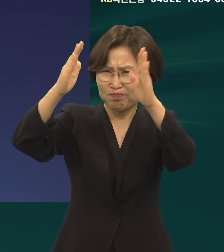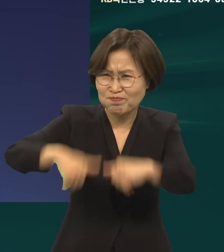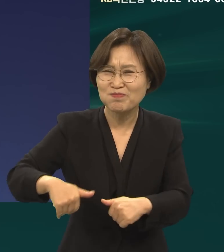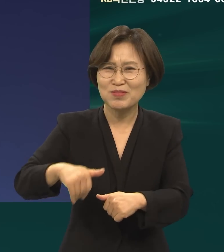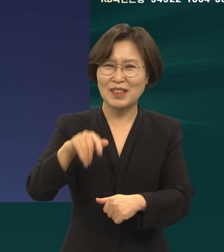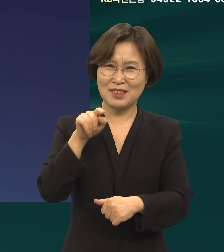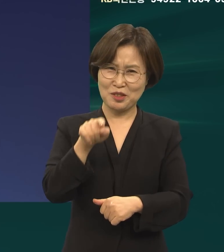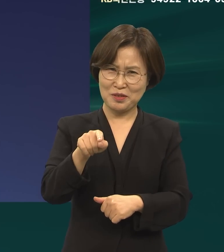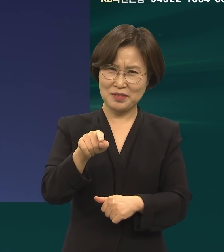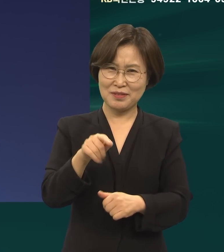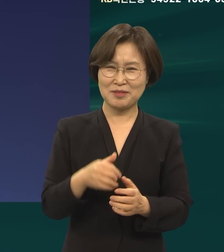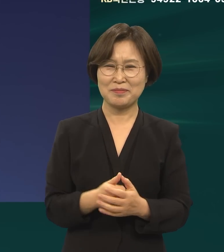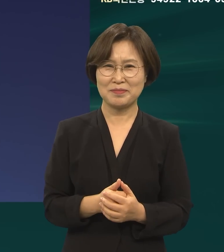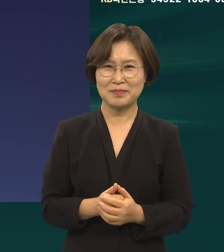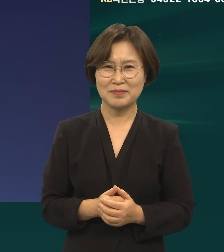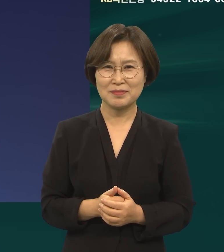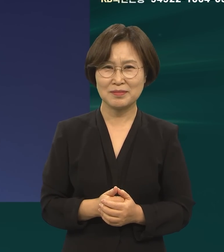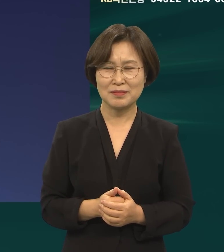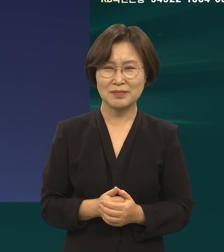이런 믿음으로 무장할 수 없을까요?